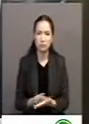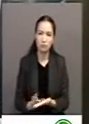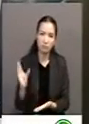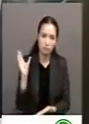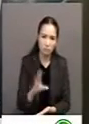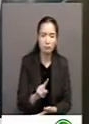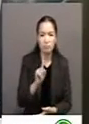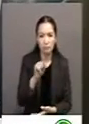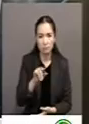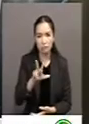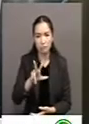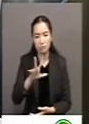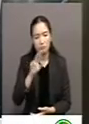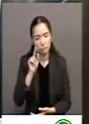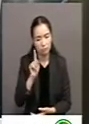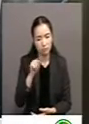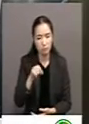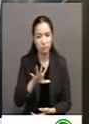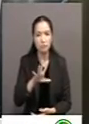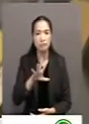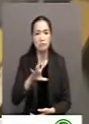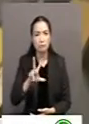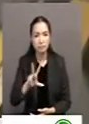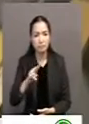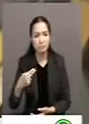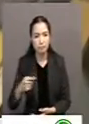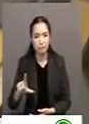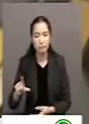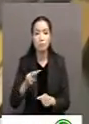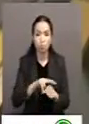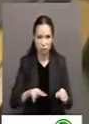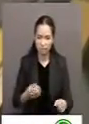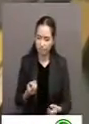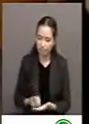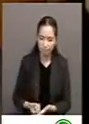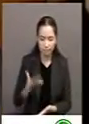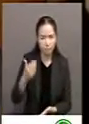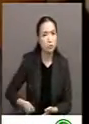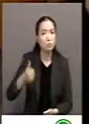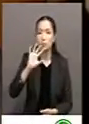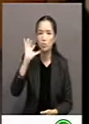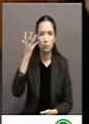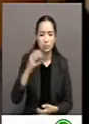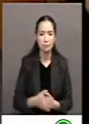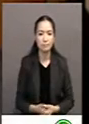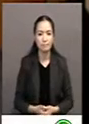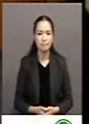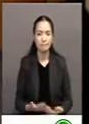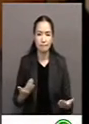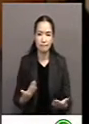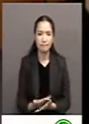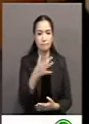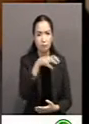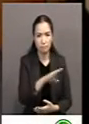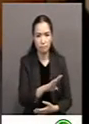าณ 1.53 หมื่นล้านดอลลาร์เขาบอกว่านี่ถือว่าเป็นวงเงินสูงสุดของโลกเลยนะคะในการเข้าซื้อกิจ